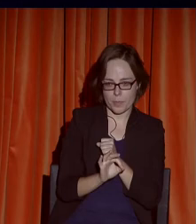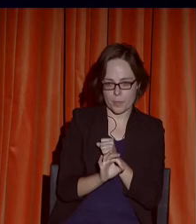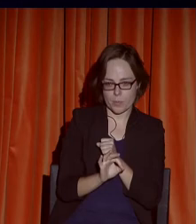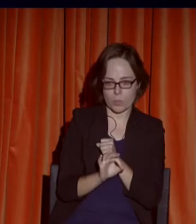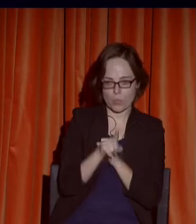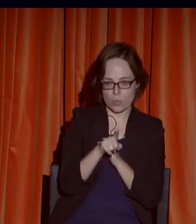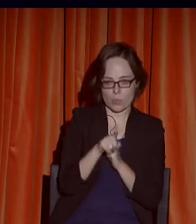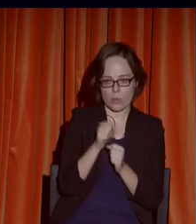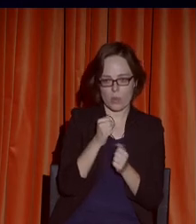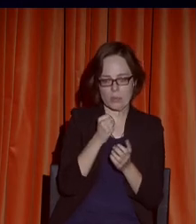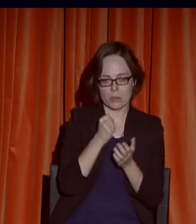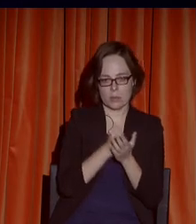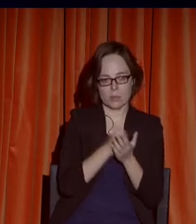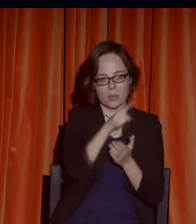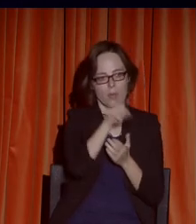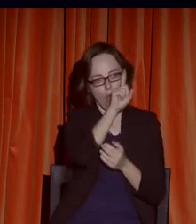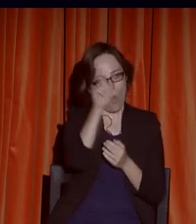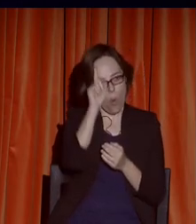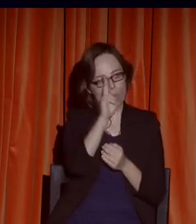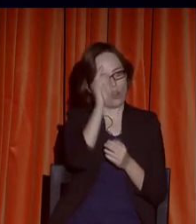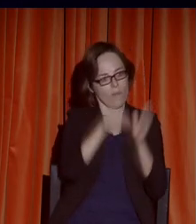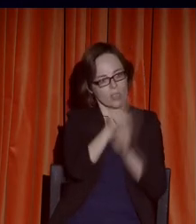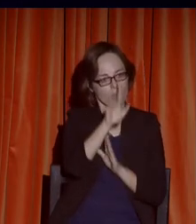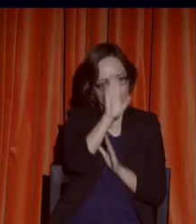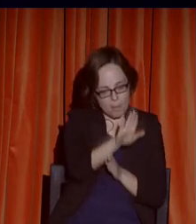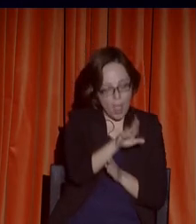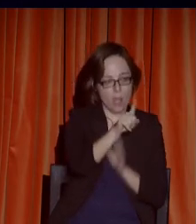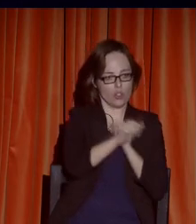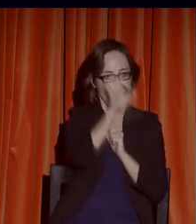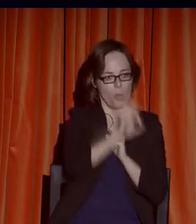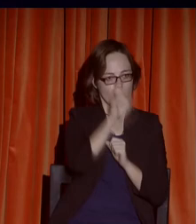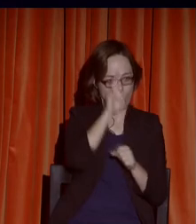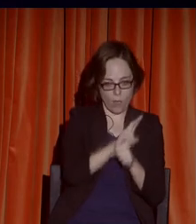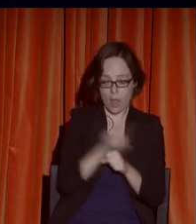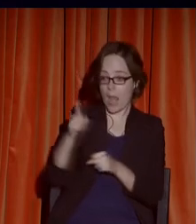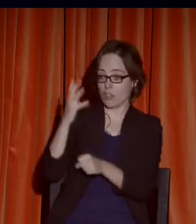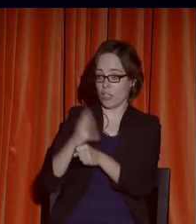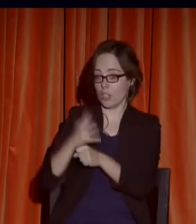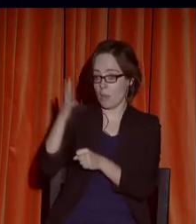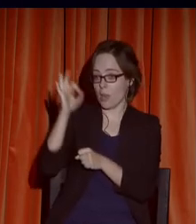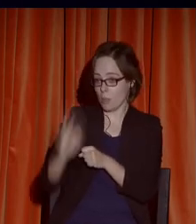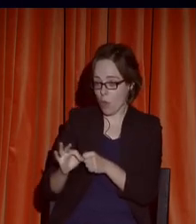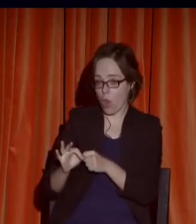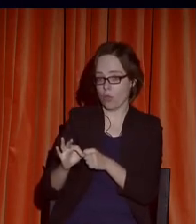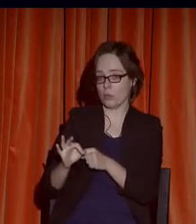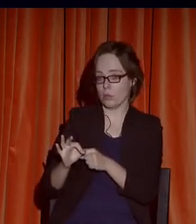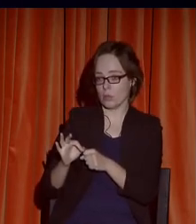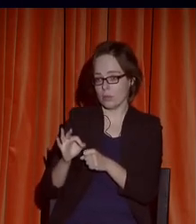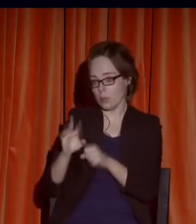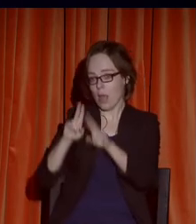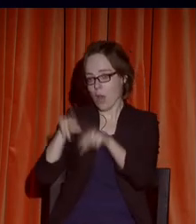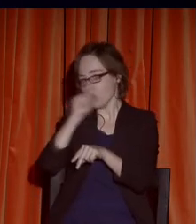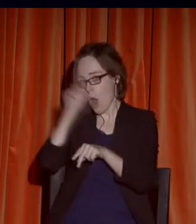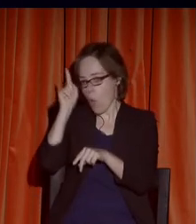jeżeli chodzi o tą informed public, czyli tych ludzi, którzy są wykształceni i zorientowani, i 45%, jeżeli chodzi o